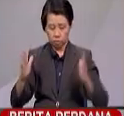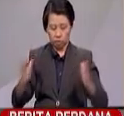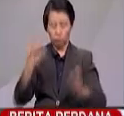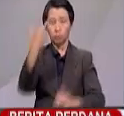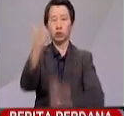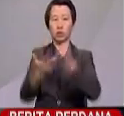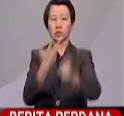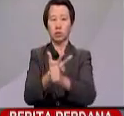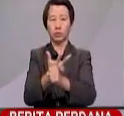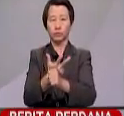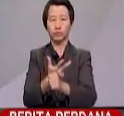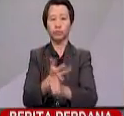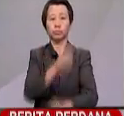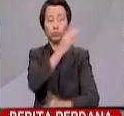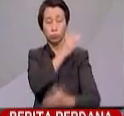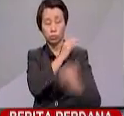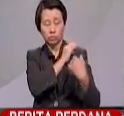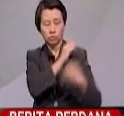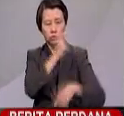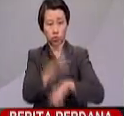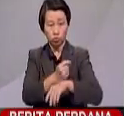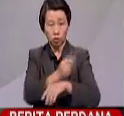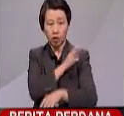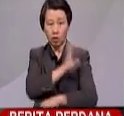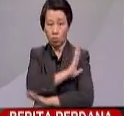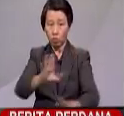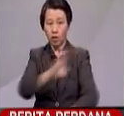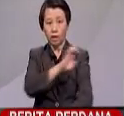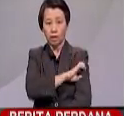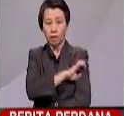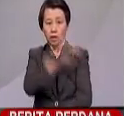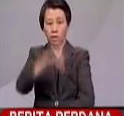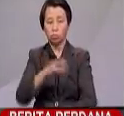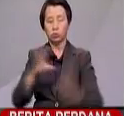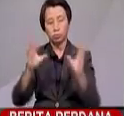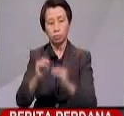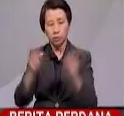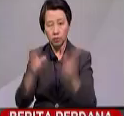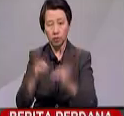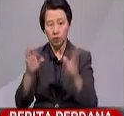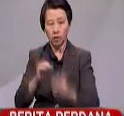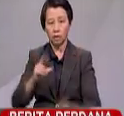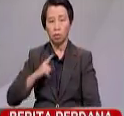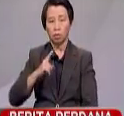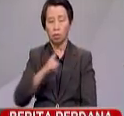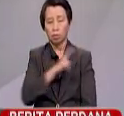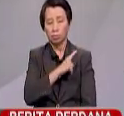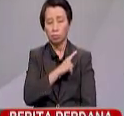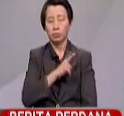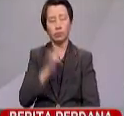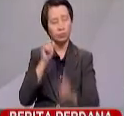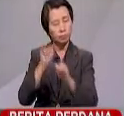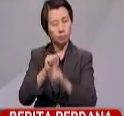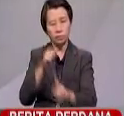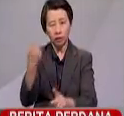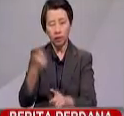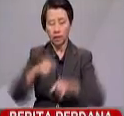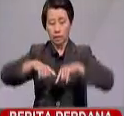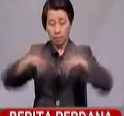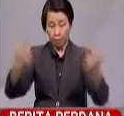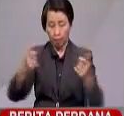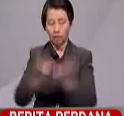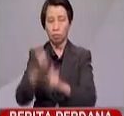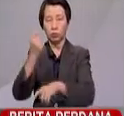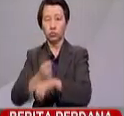tahun. Jelasnya, tugas pengerusi bukan eksekutif adalah untuk mempengerusikan mesyuarat ahli lembaga pengarah sahaja, berbeza dengan